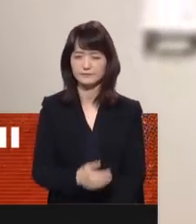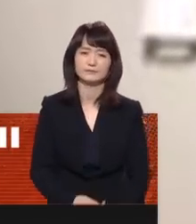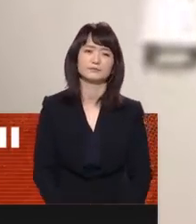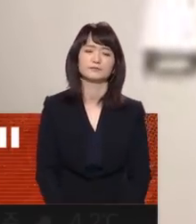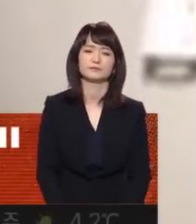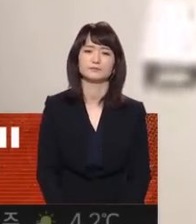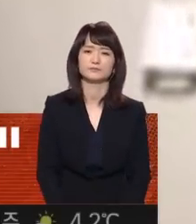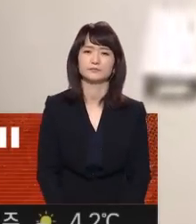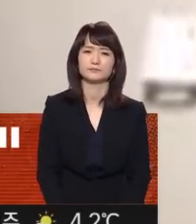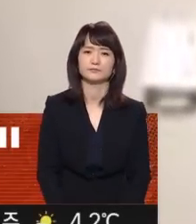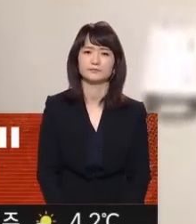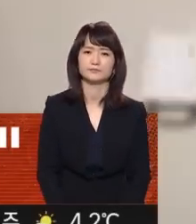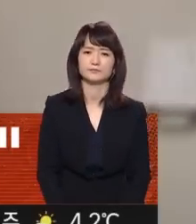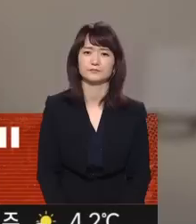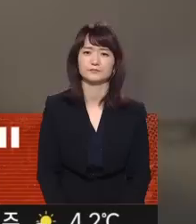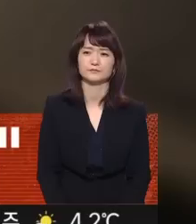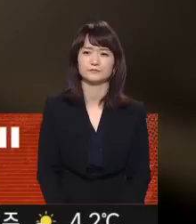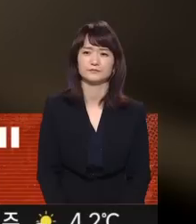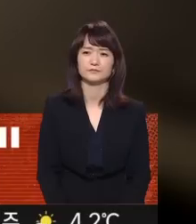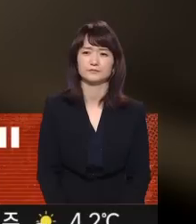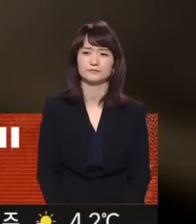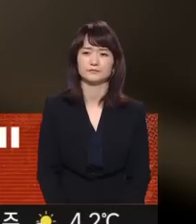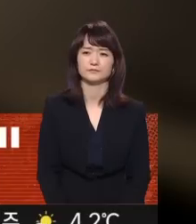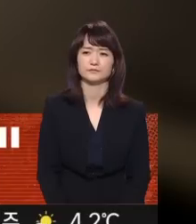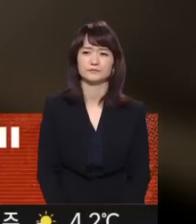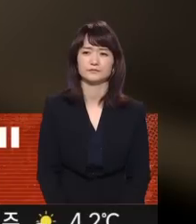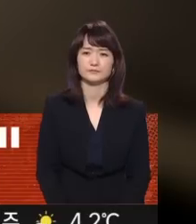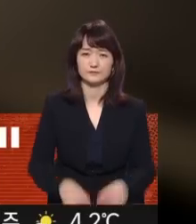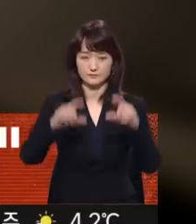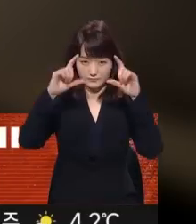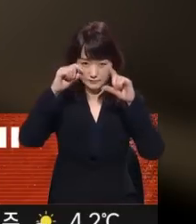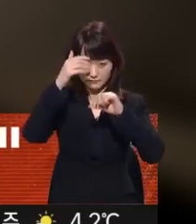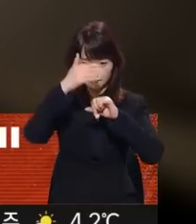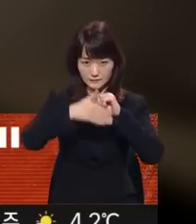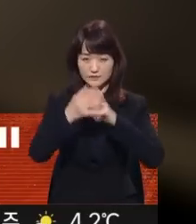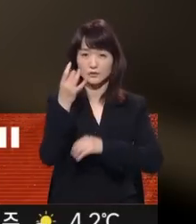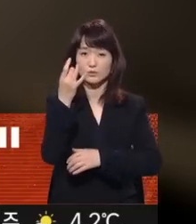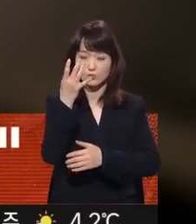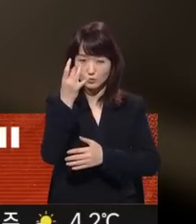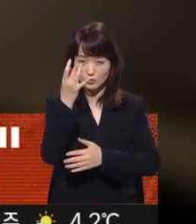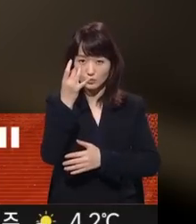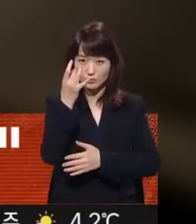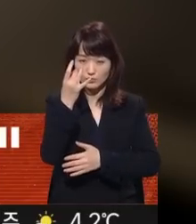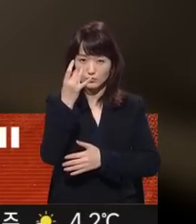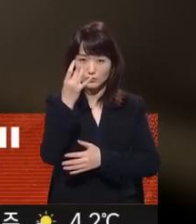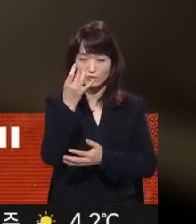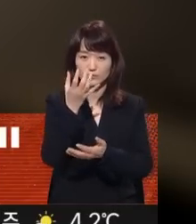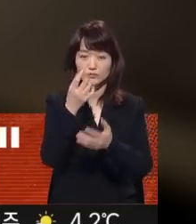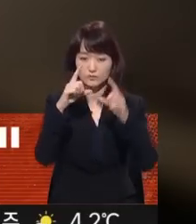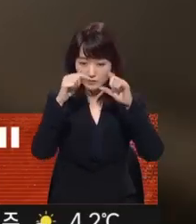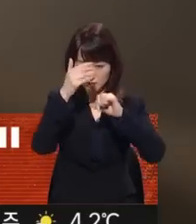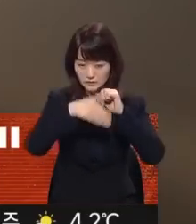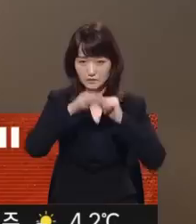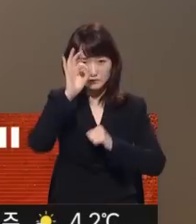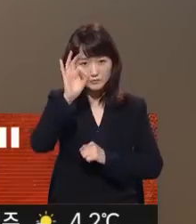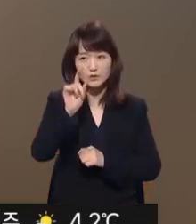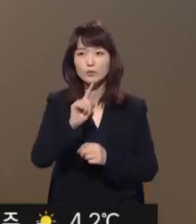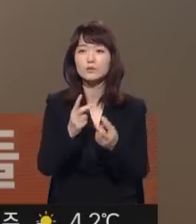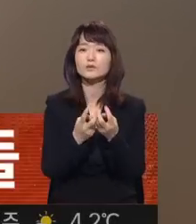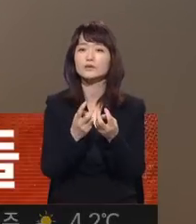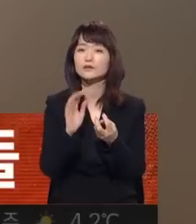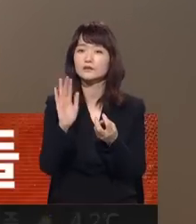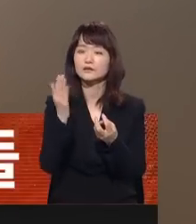양변호사님 저는 그 저 사진 원본을 봤다고 말씀드렸잖아요 저기 어떻게 돼